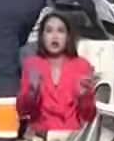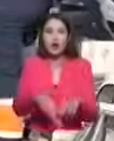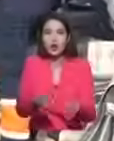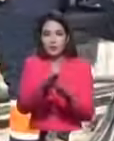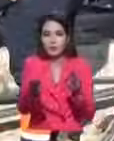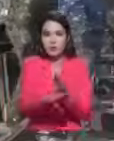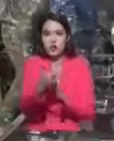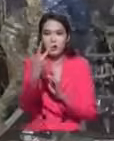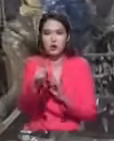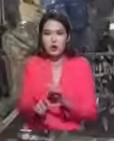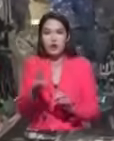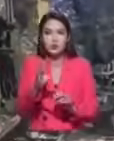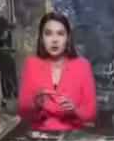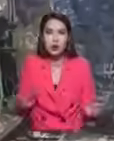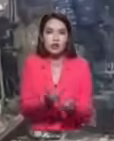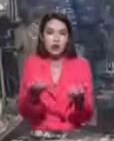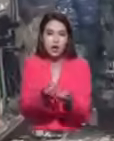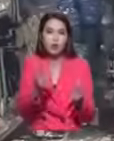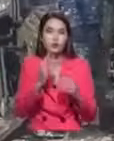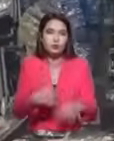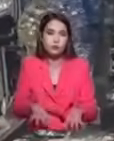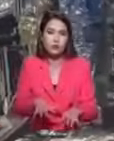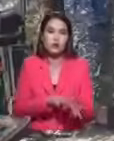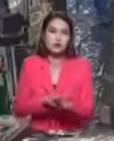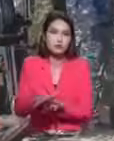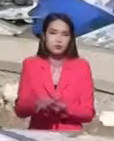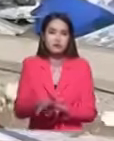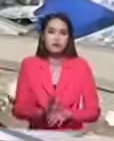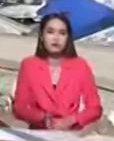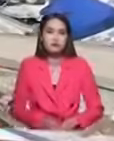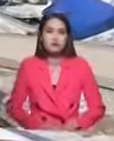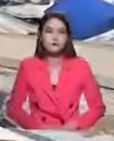трое. Поисково-спасательные работы будут проводиться до последнего.